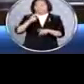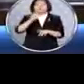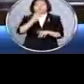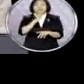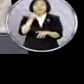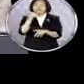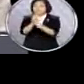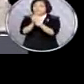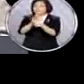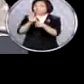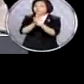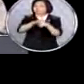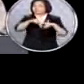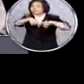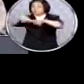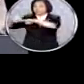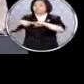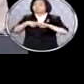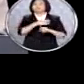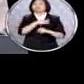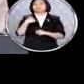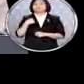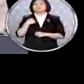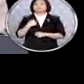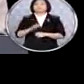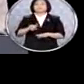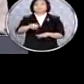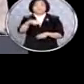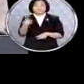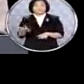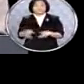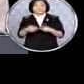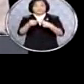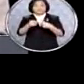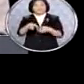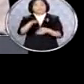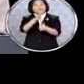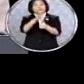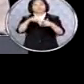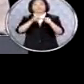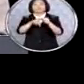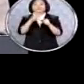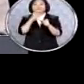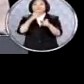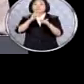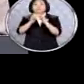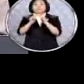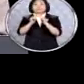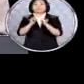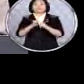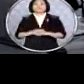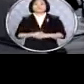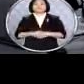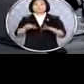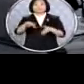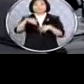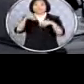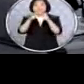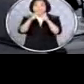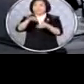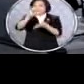谢。 接着进行媒体第二轮的提问，请中央通讯社总编辑吕志祥先生提出